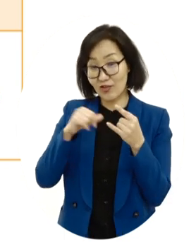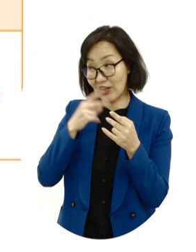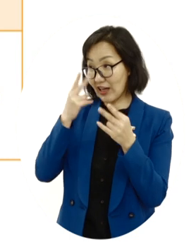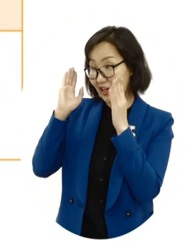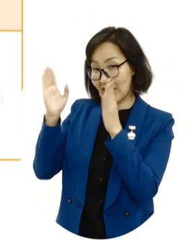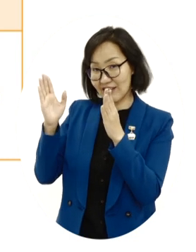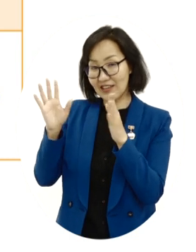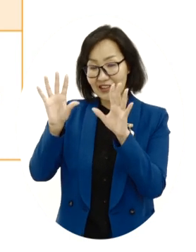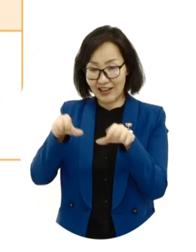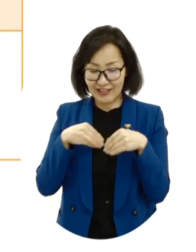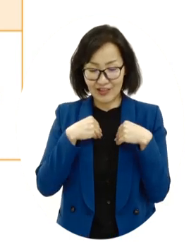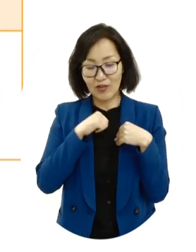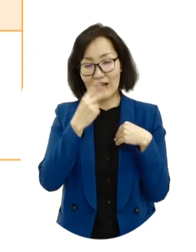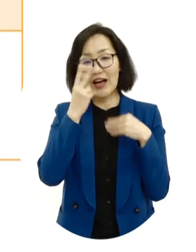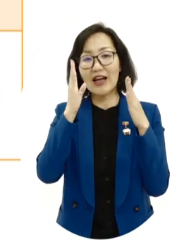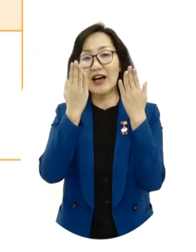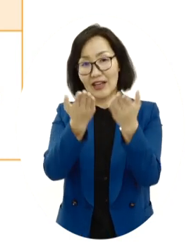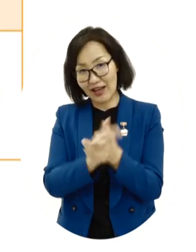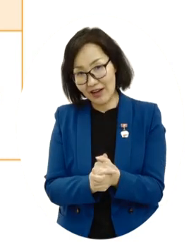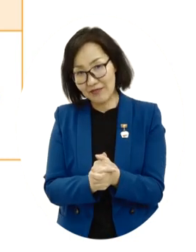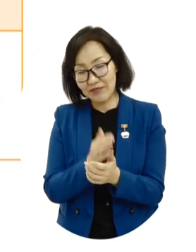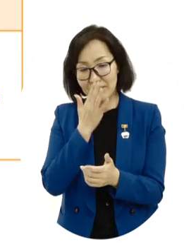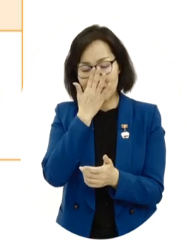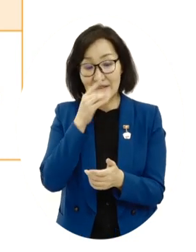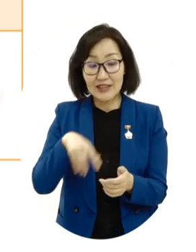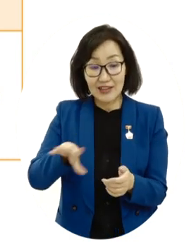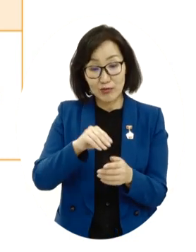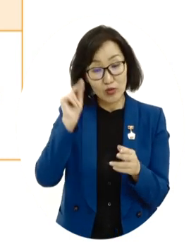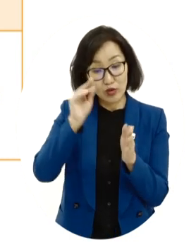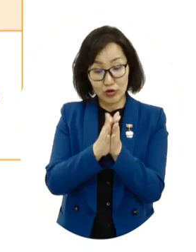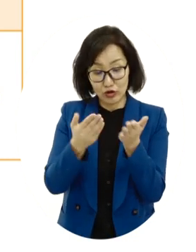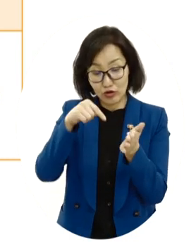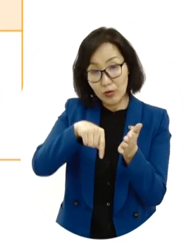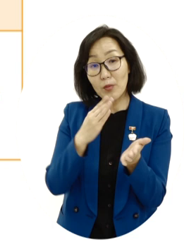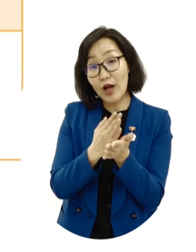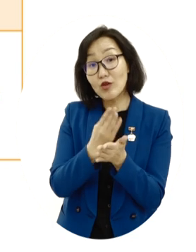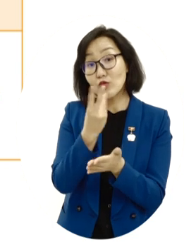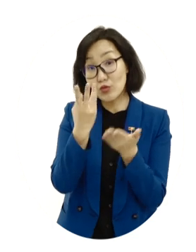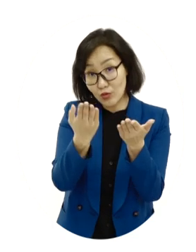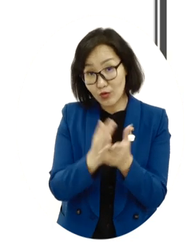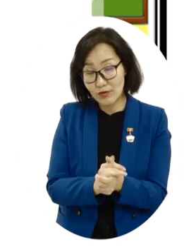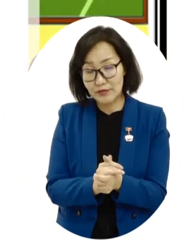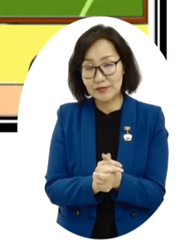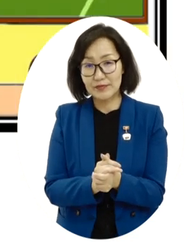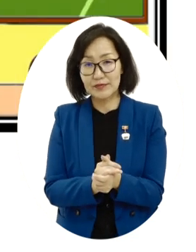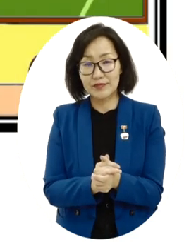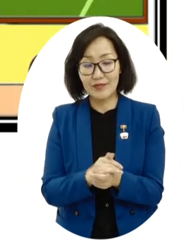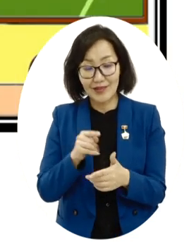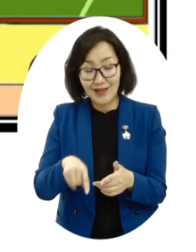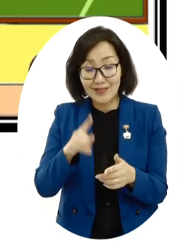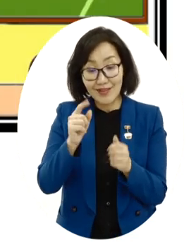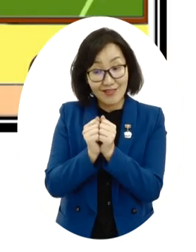дэлгэцнээс хүүхдүүд та бүхэн сайн хараарай. Мөн та бүхний сурах хичээт байгаа шүү. За, ингээд